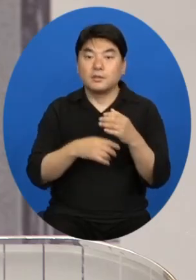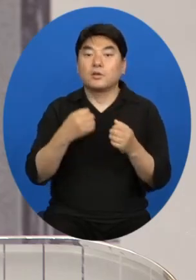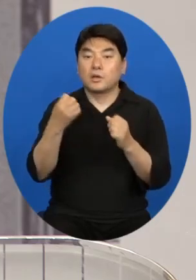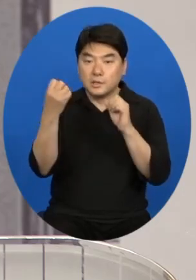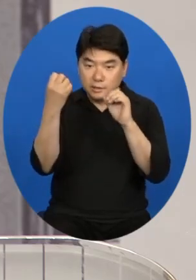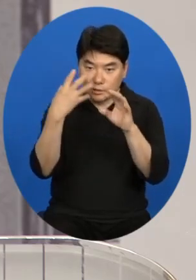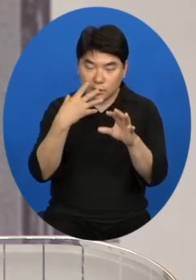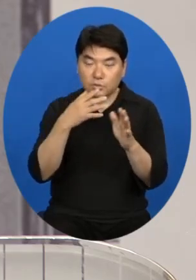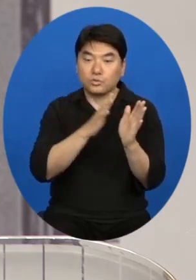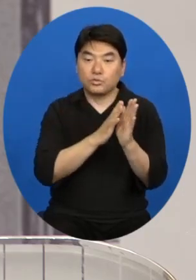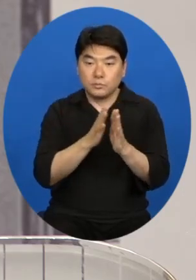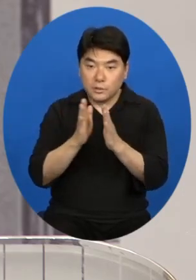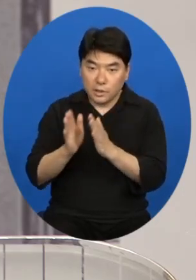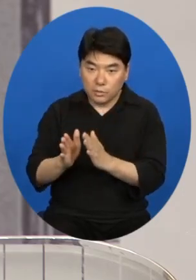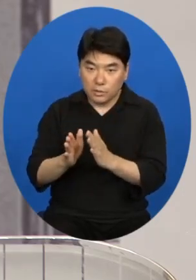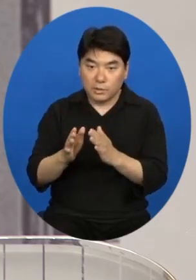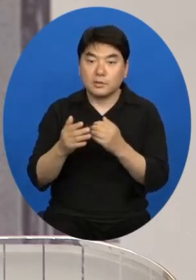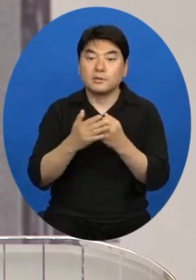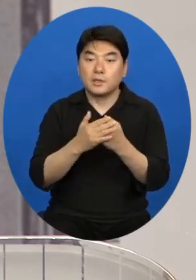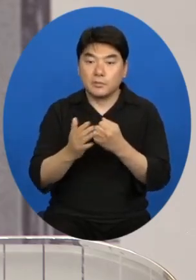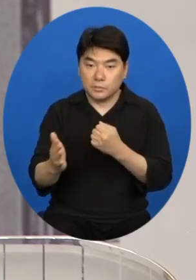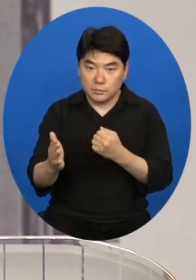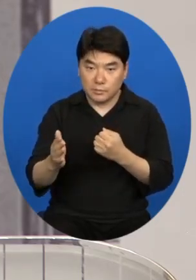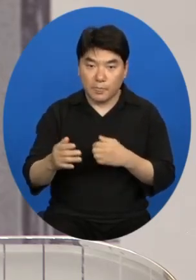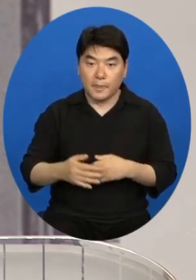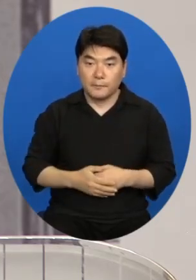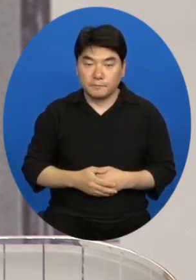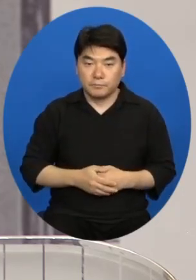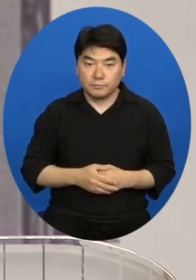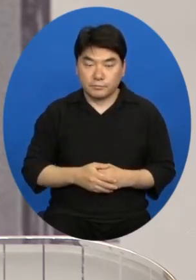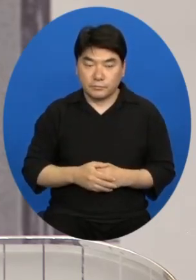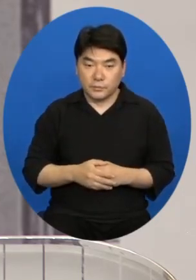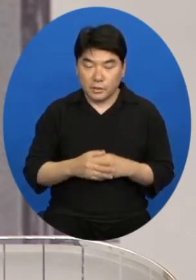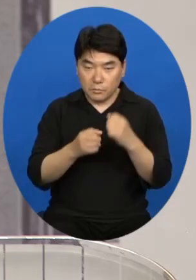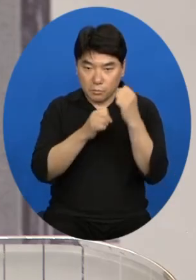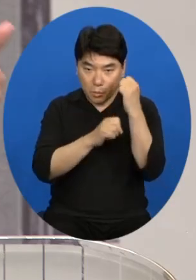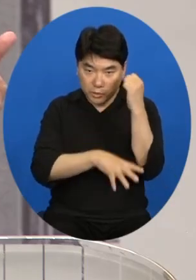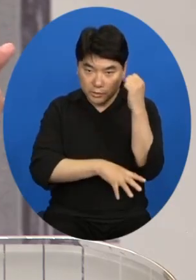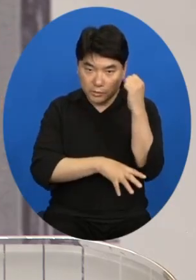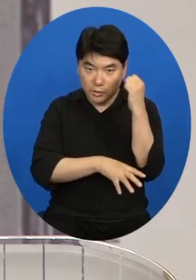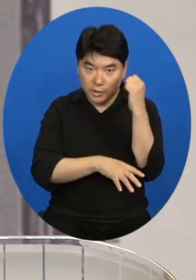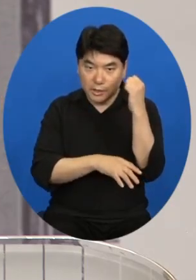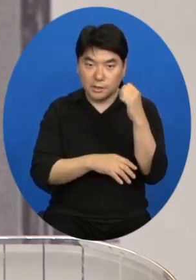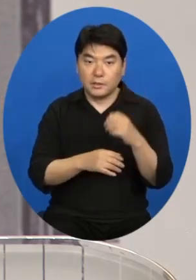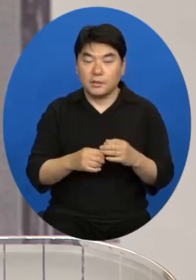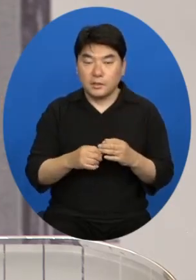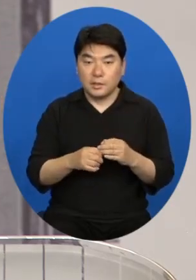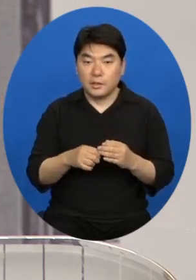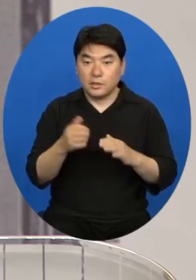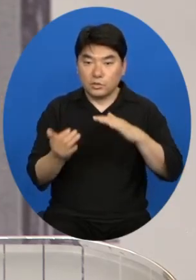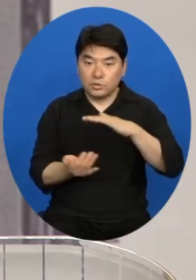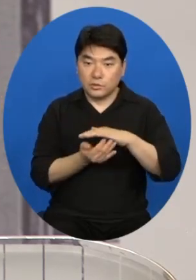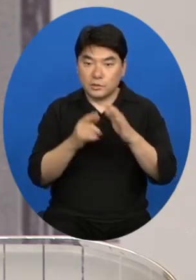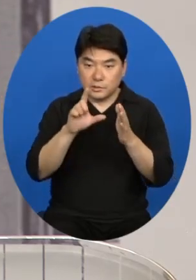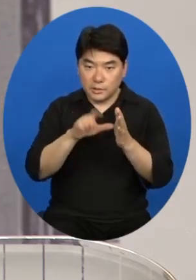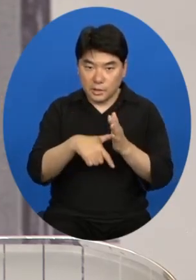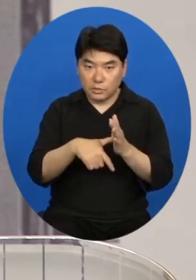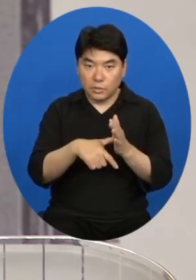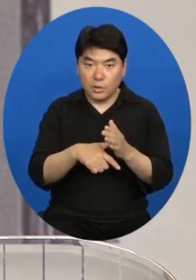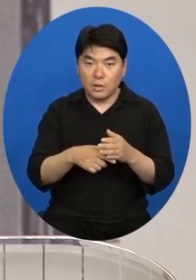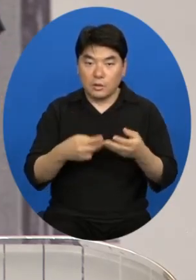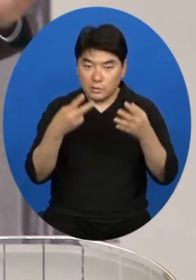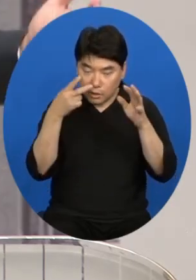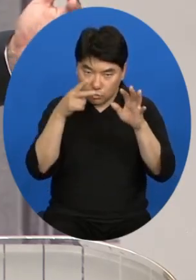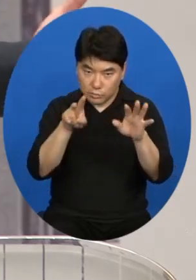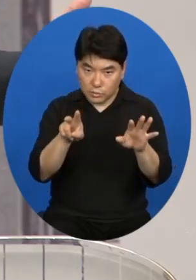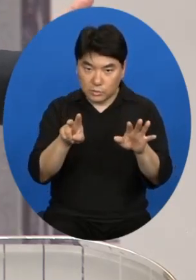응답을 준비하고 계셨기 때문에 그래요. 이 본질적인 이 성취의 시기도 다니엘이 생각했던 것보다는 좀 더